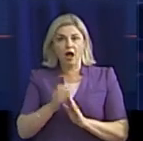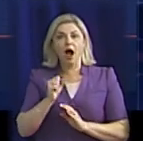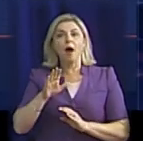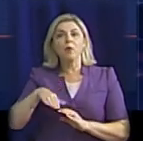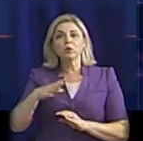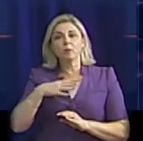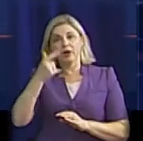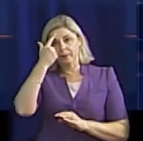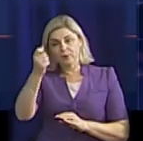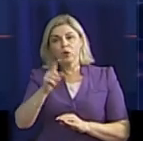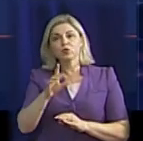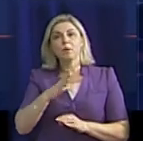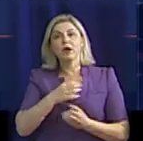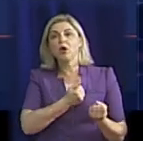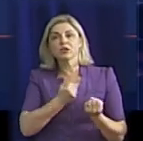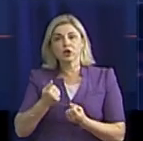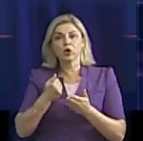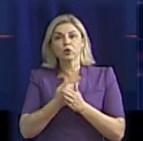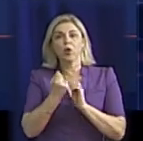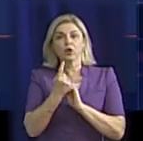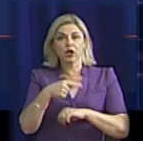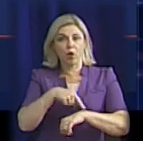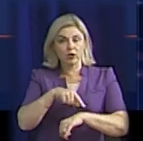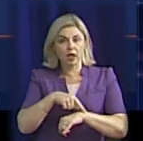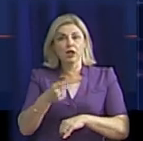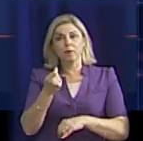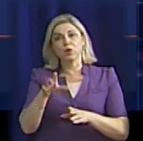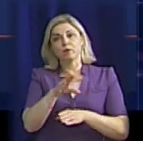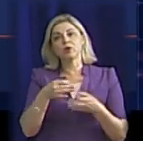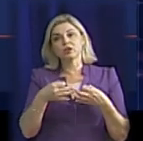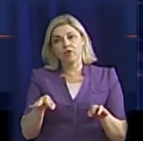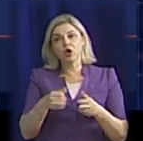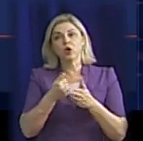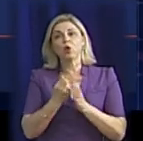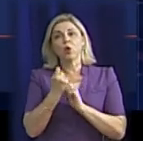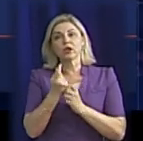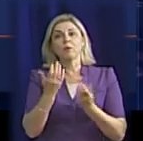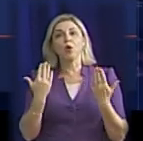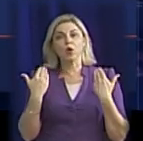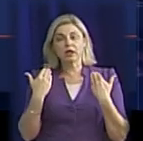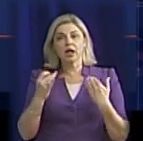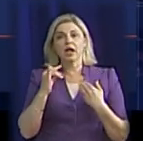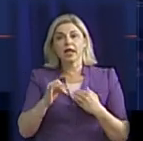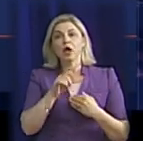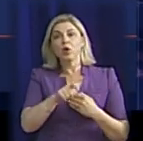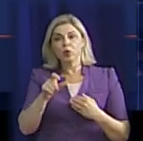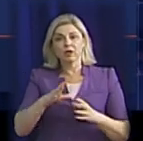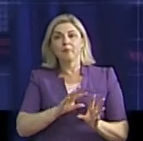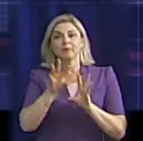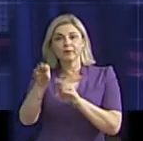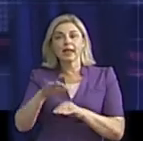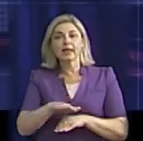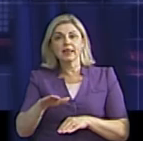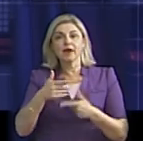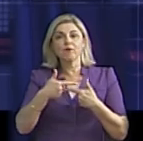до 11 години. Ми вже трошки розслабилися, до 11 ще трошки відпочили, поселили дітей в готель за свої гроші.